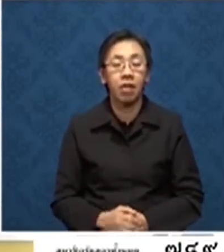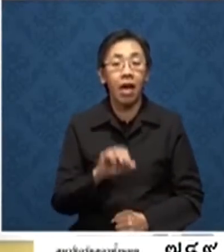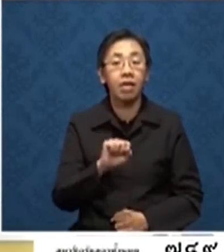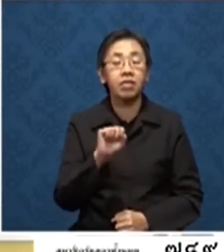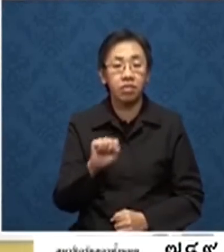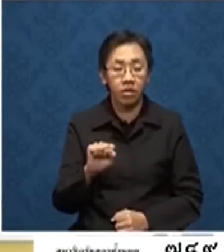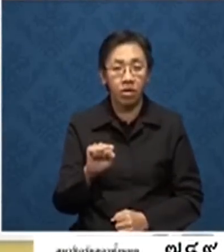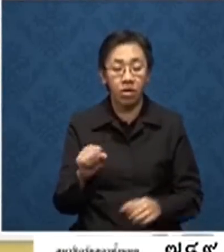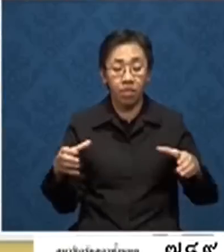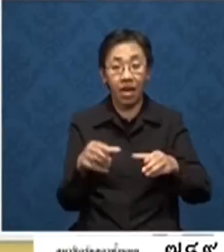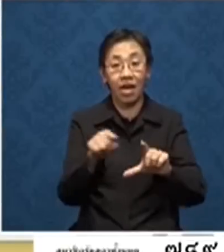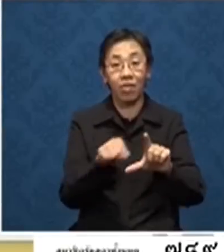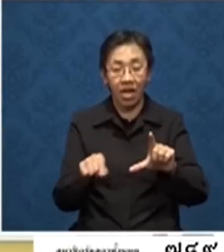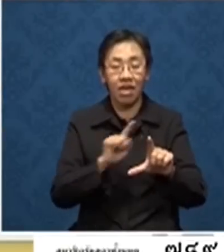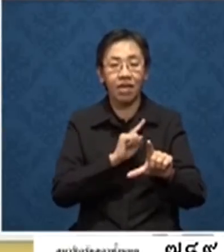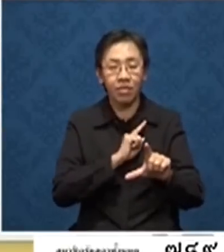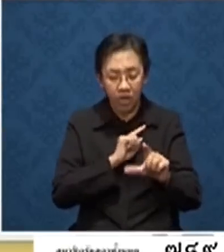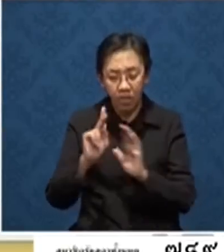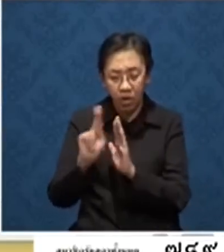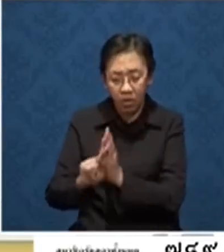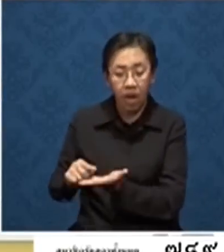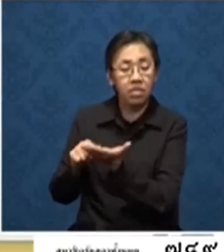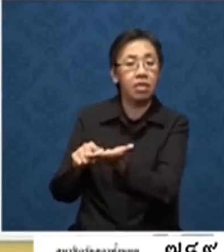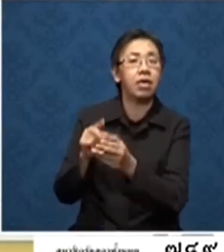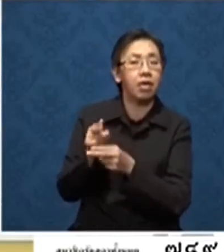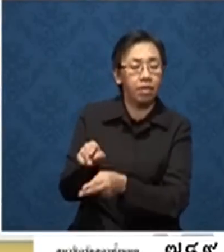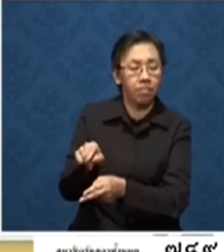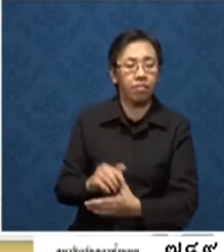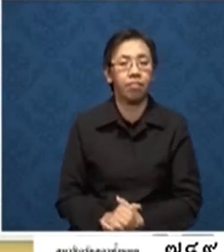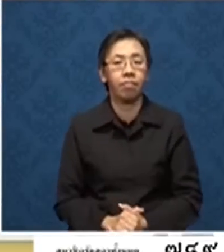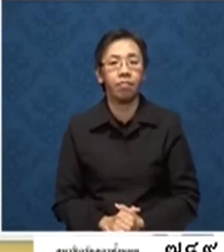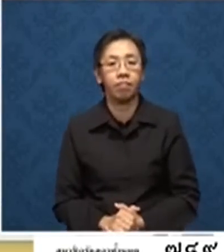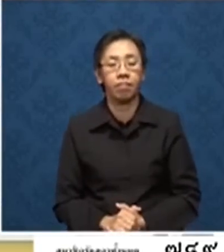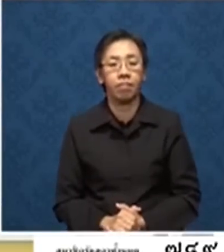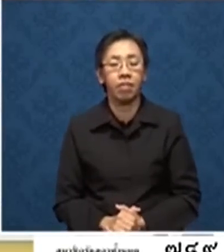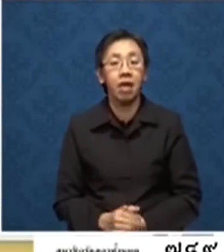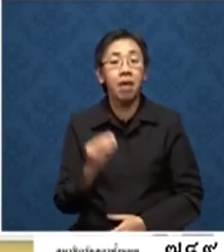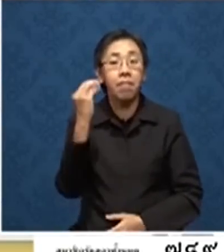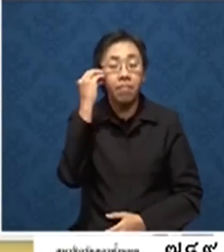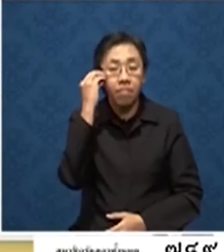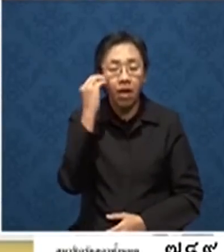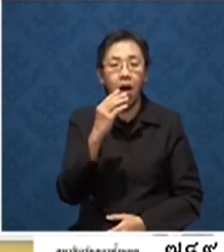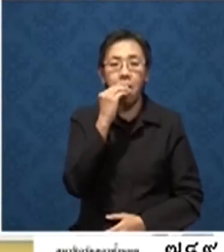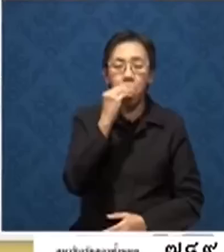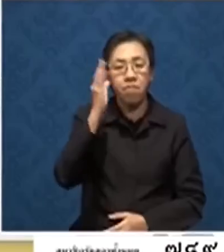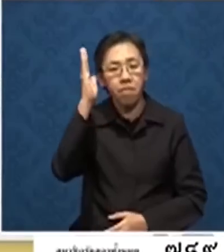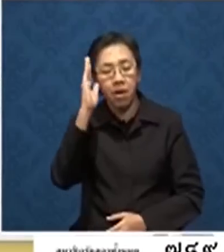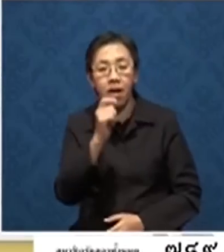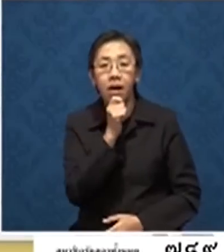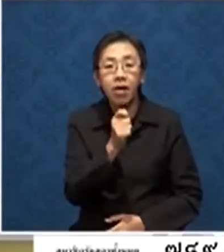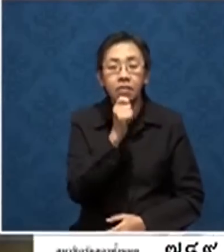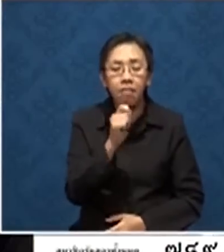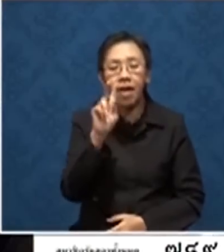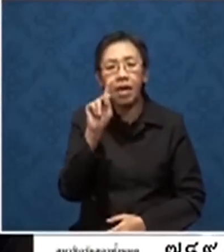พรรคก้าวไกลเป็นผู้เสนอร่างกฎหมายเองคุณพิธาได้แถลงและให้สัมภาษณ์กับ